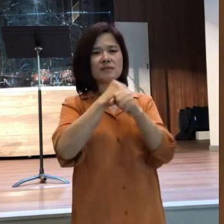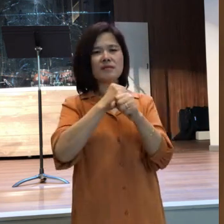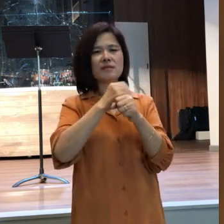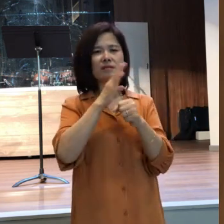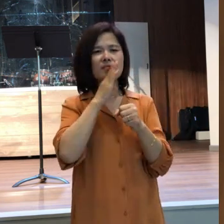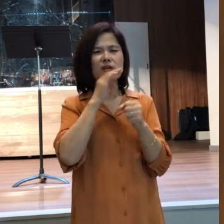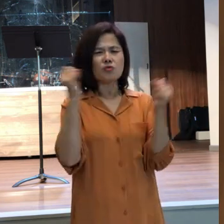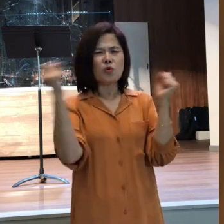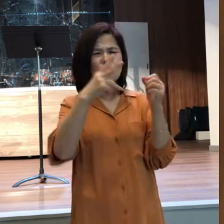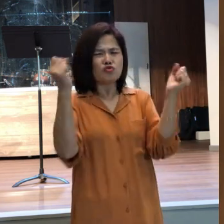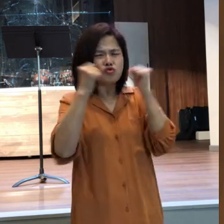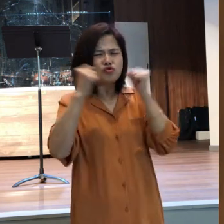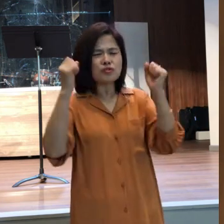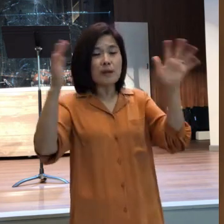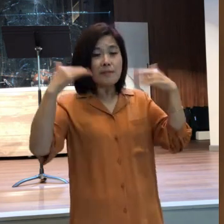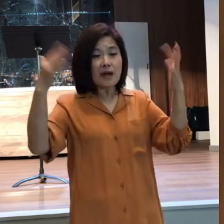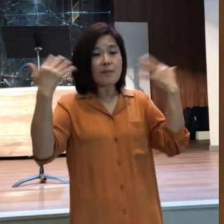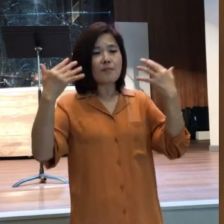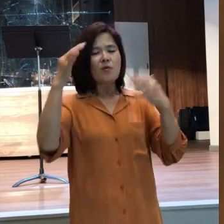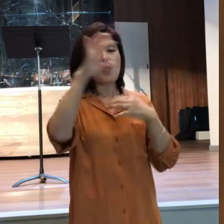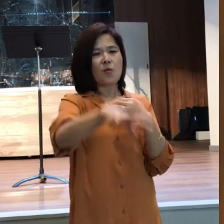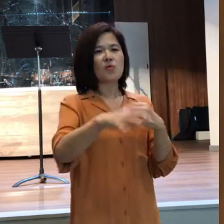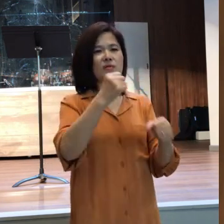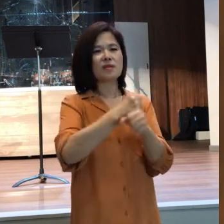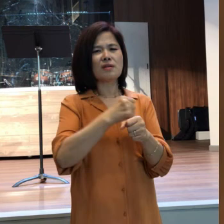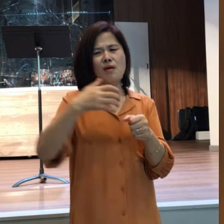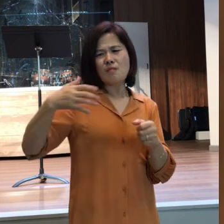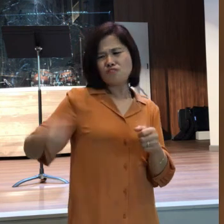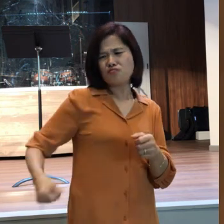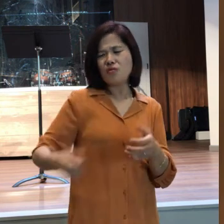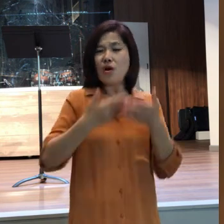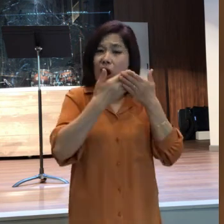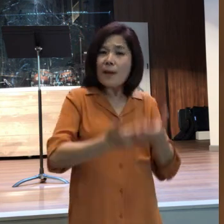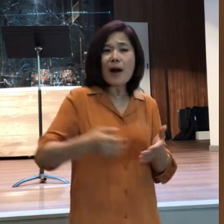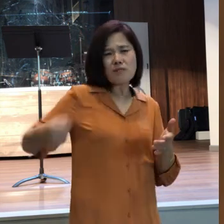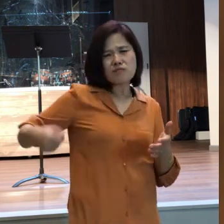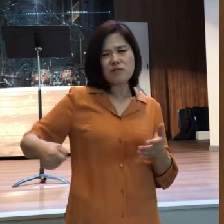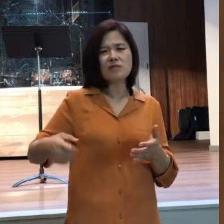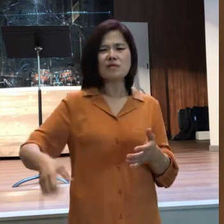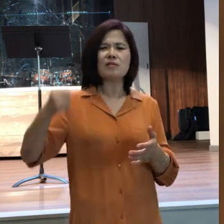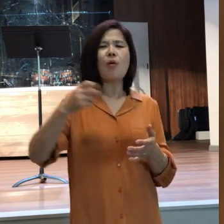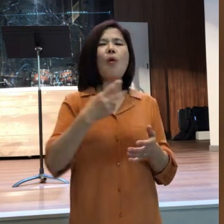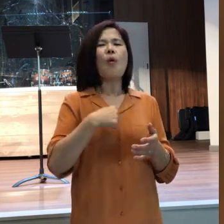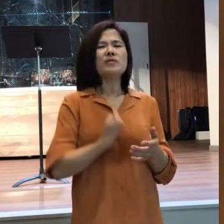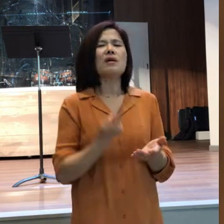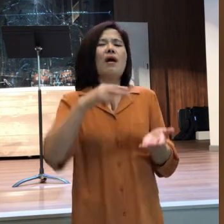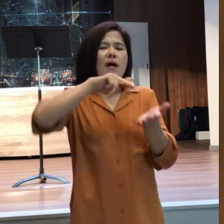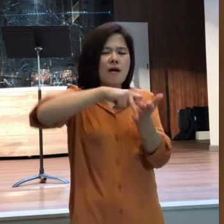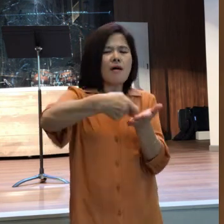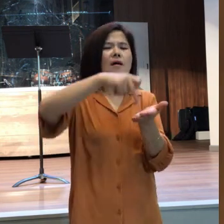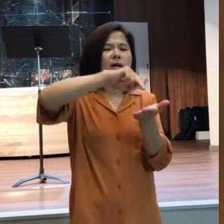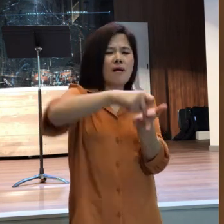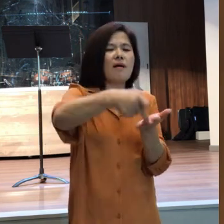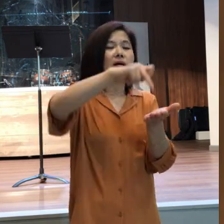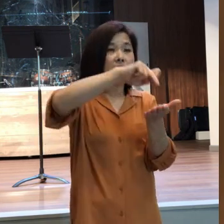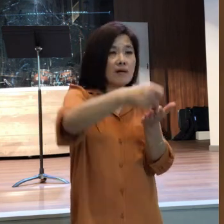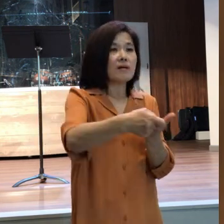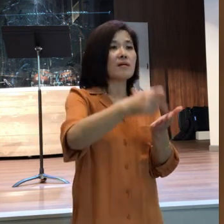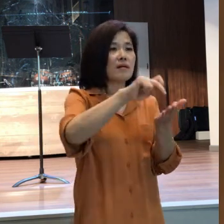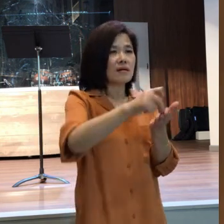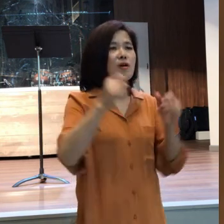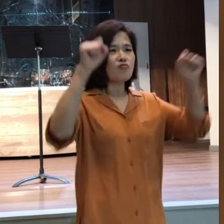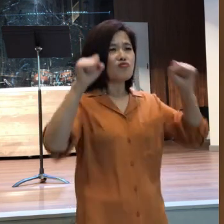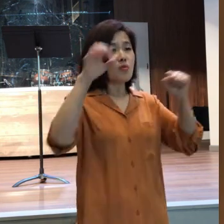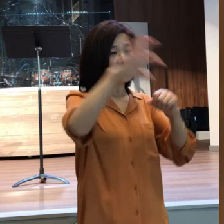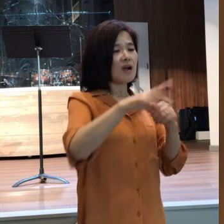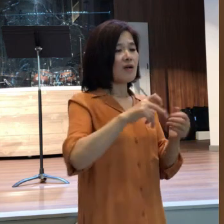살을 에이는 겨울바람이 몰아치는 날 무거운 책가방을 들고 힘겹게 기우뚱거리며